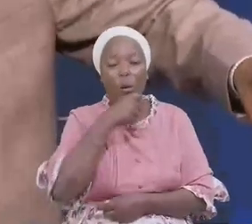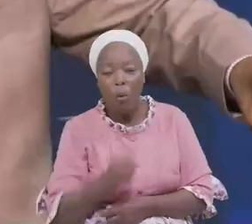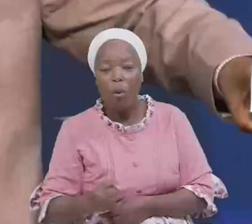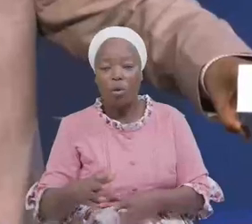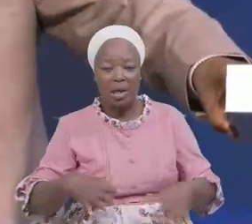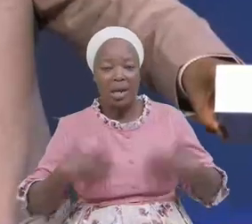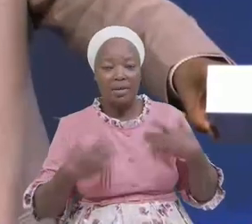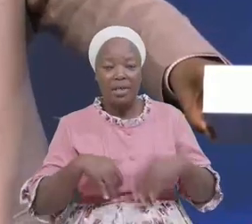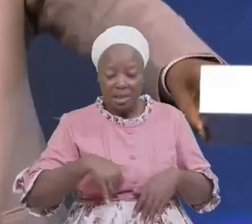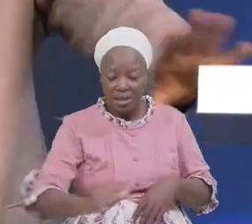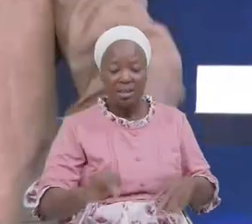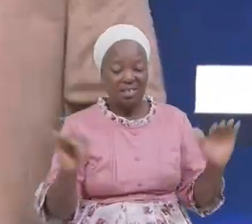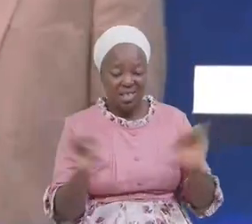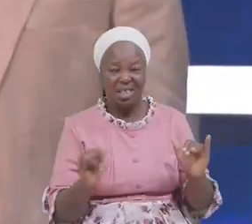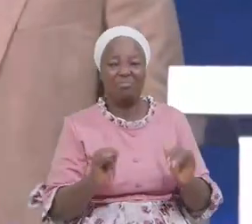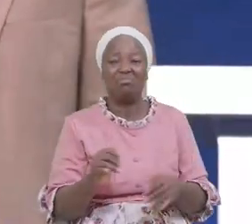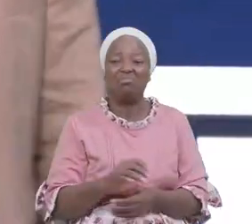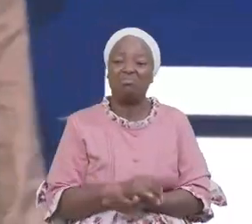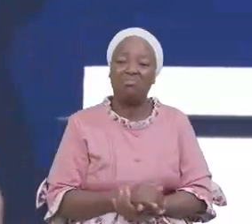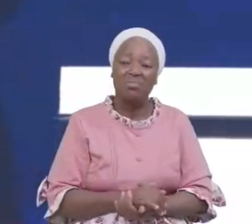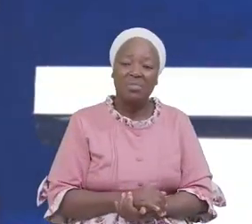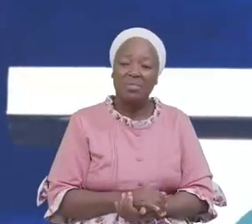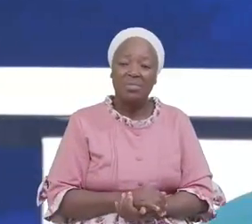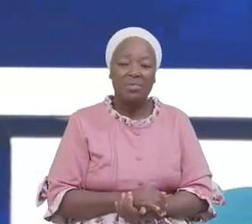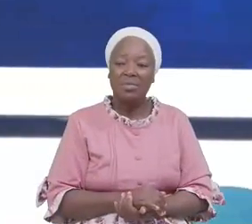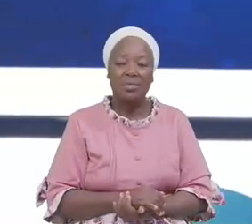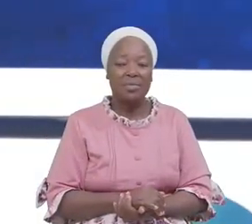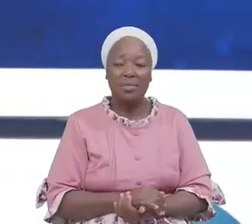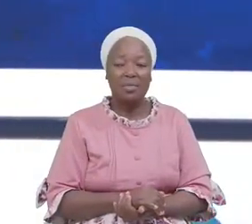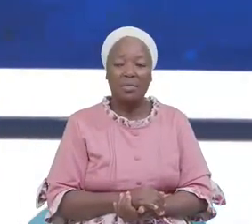Et le lendemain, leur ancienne vie, c'est toujours ce qu'ils mènent.